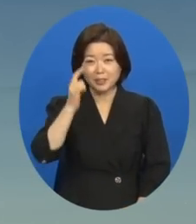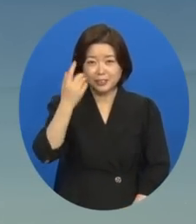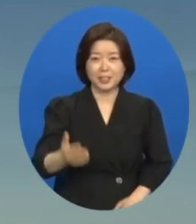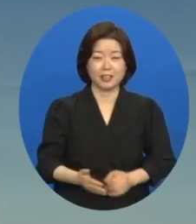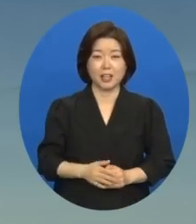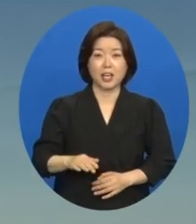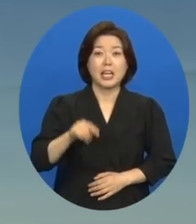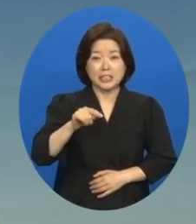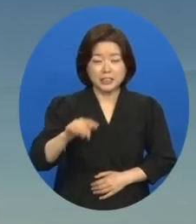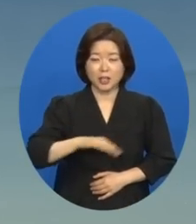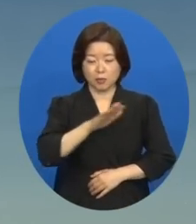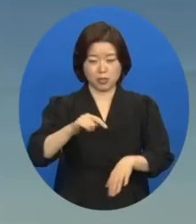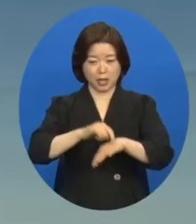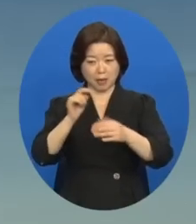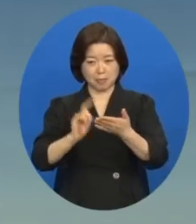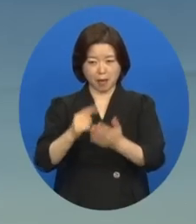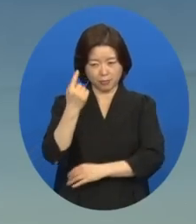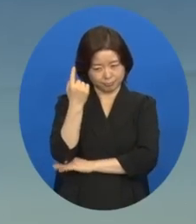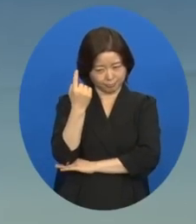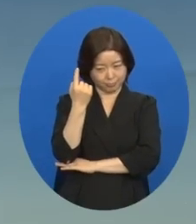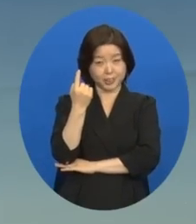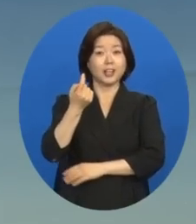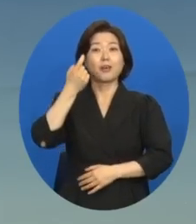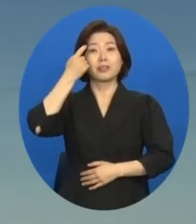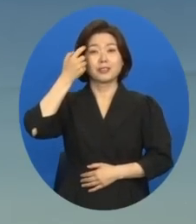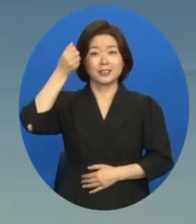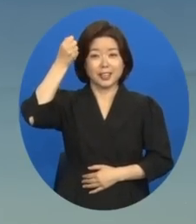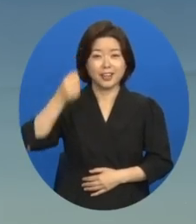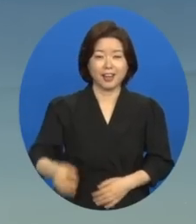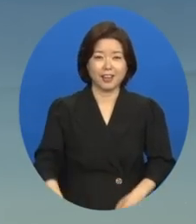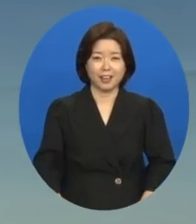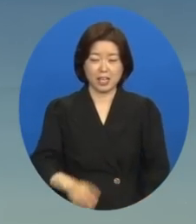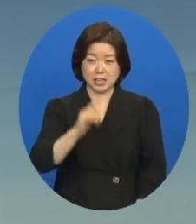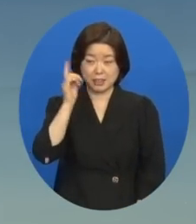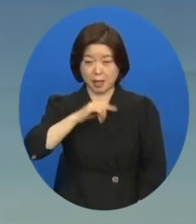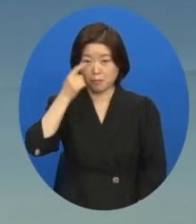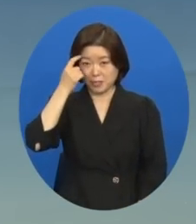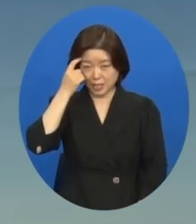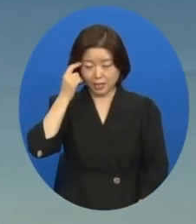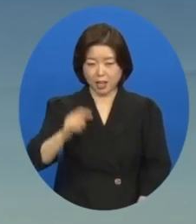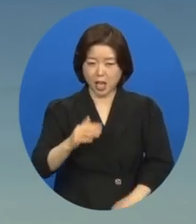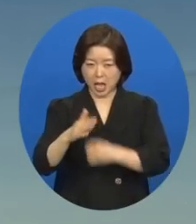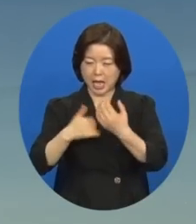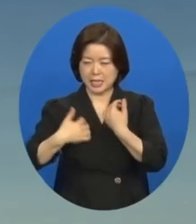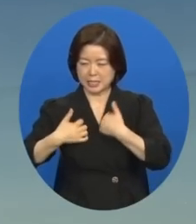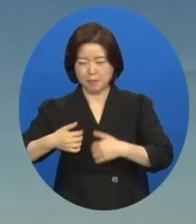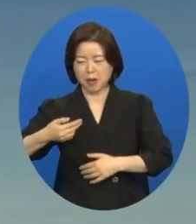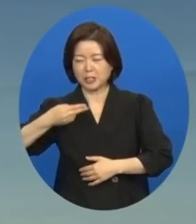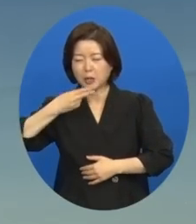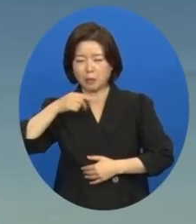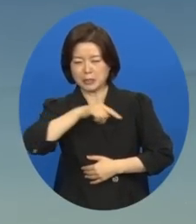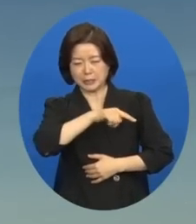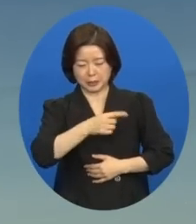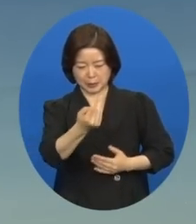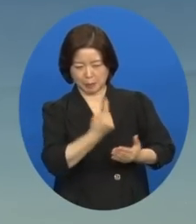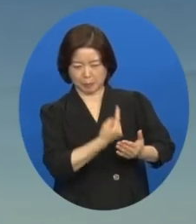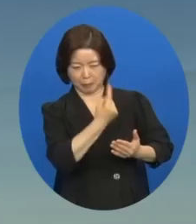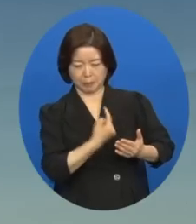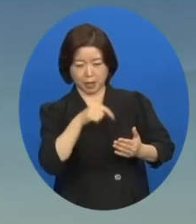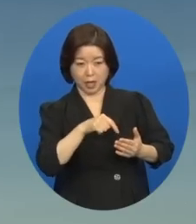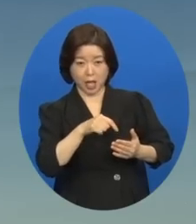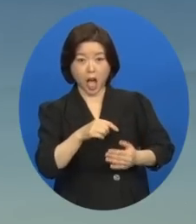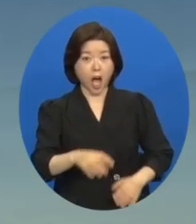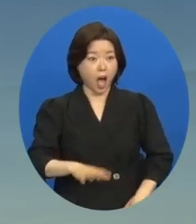그게 우리가 마음을 지키는 거라고 생각해요. 나쁜 생각이나 하나님이 기뻐하지 않는 것들이 마음속에 들어오려고